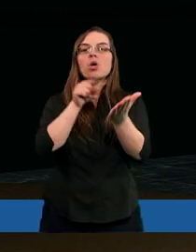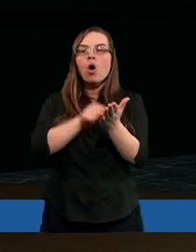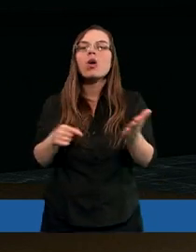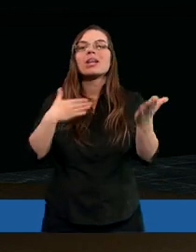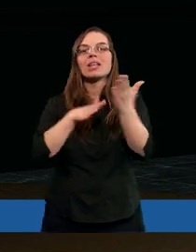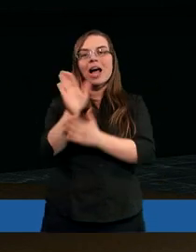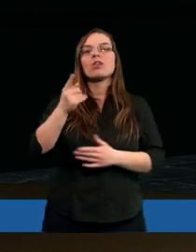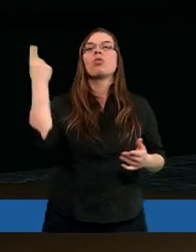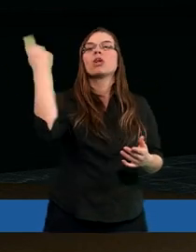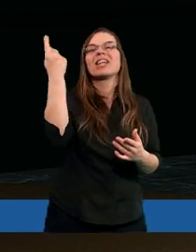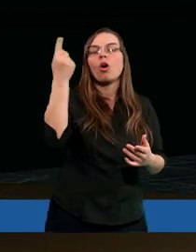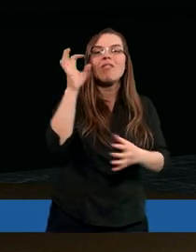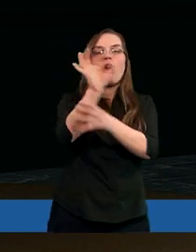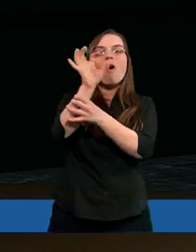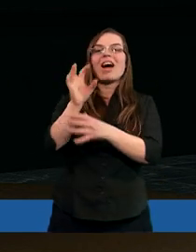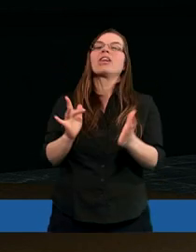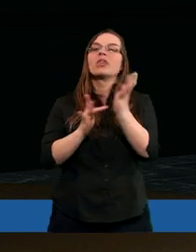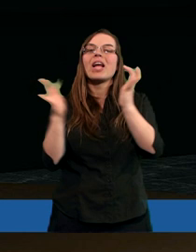zaczął strofować Jezusa.